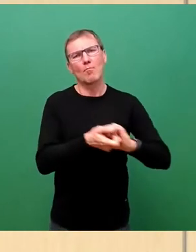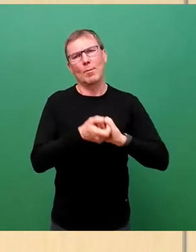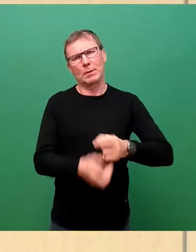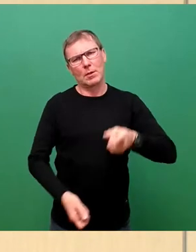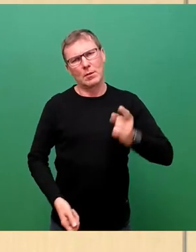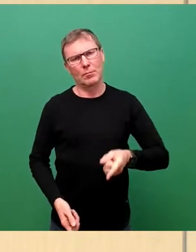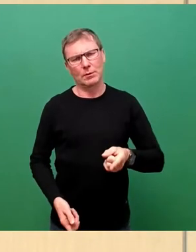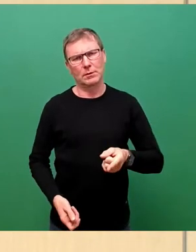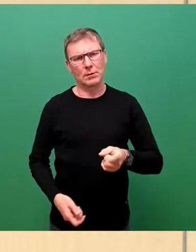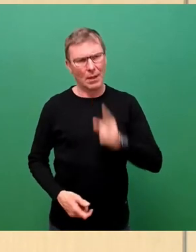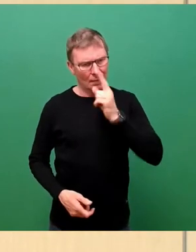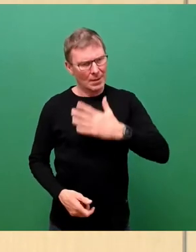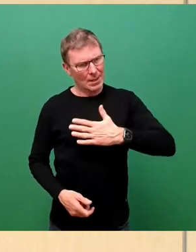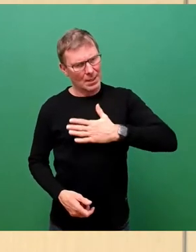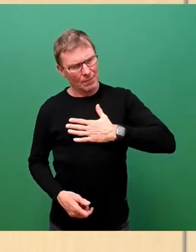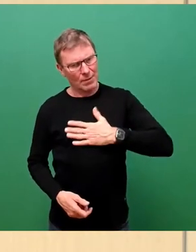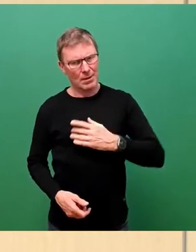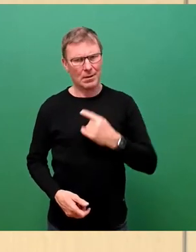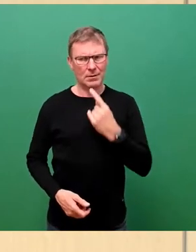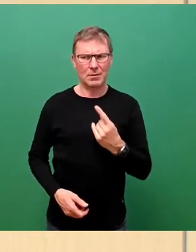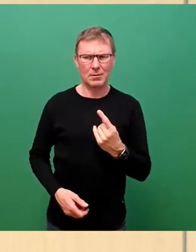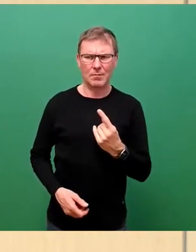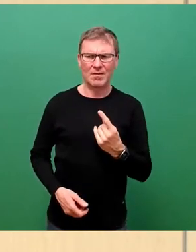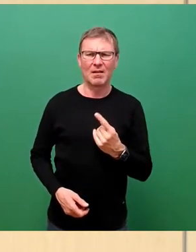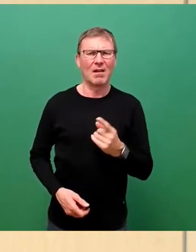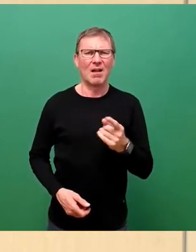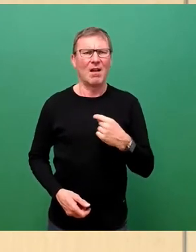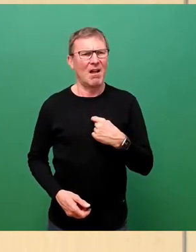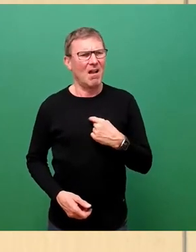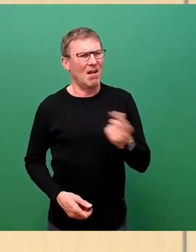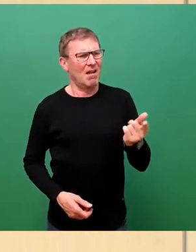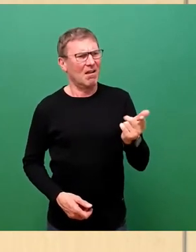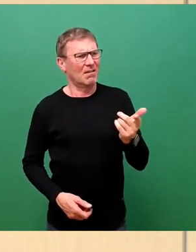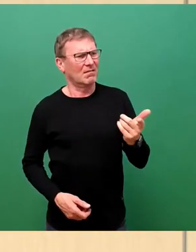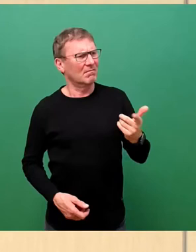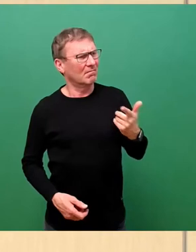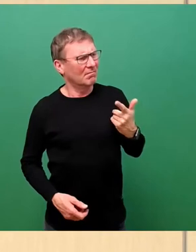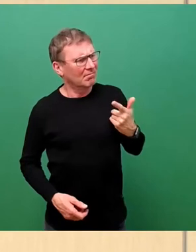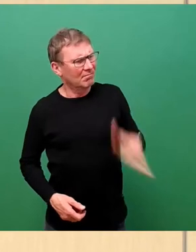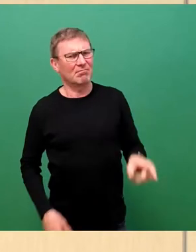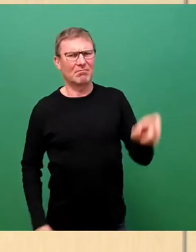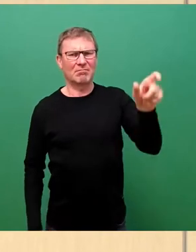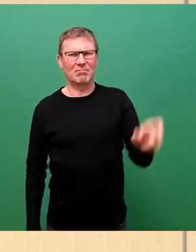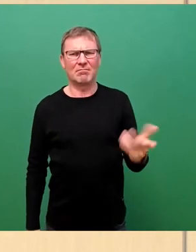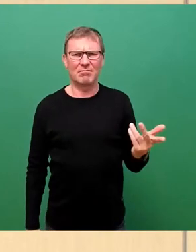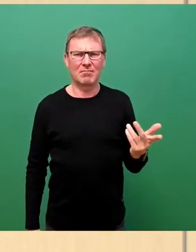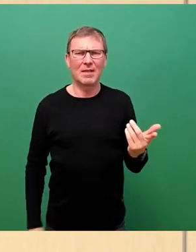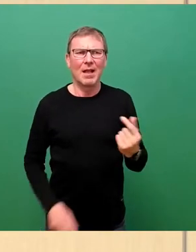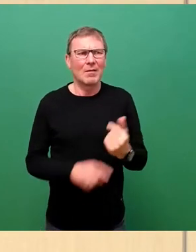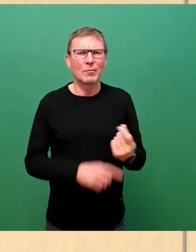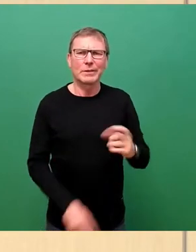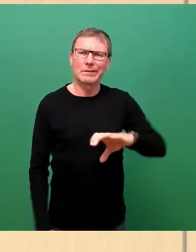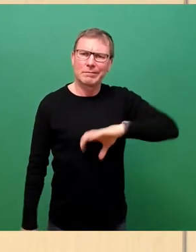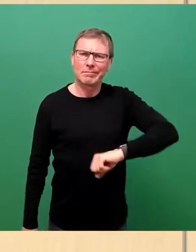uns auch irgendwo tief gegen den Strich steht, das muss man dann aushalten, wenn wir